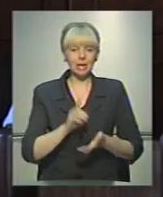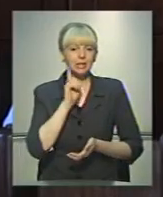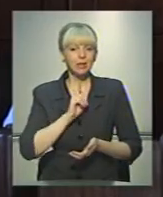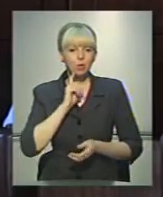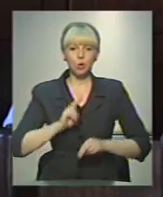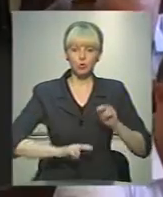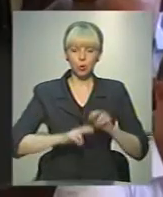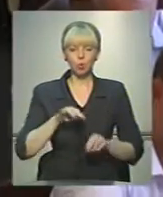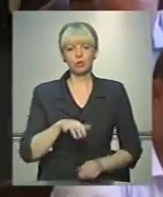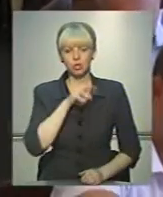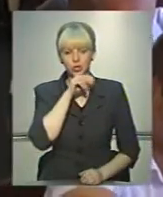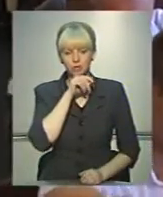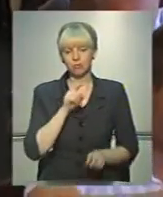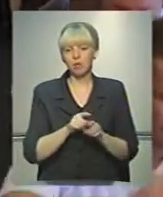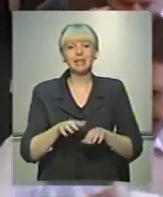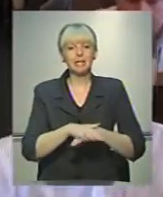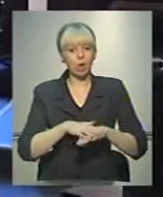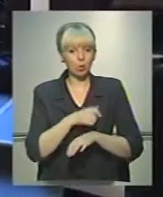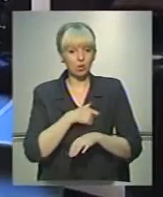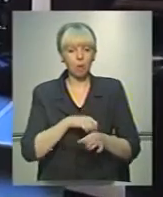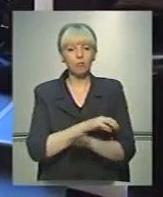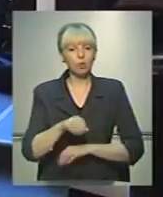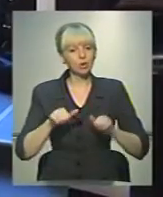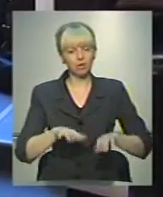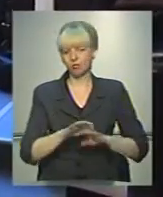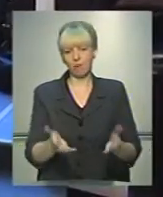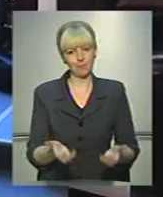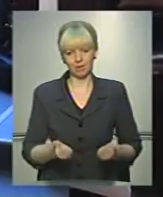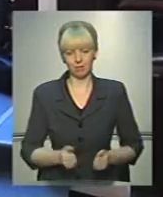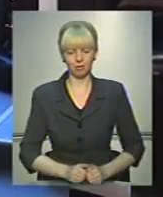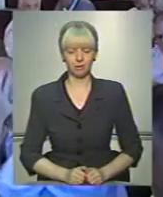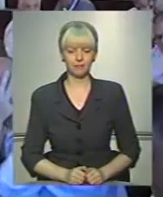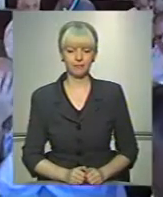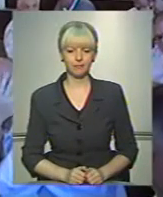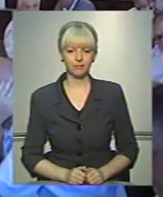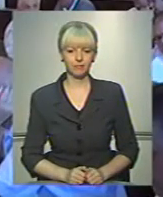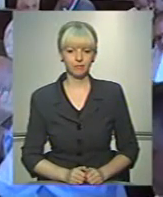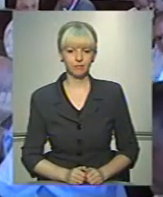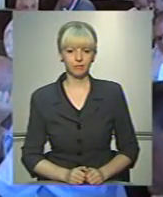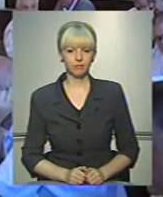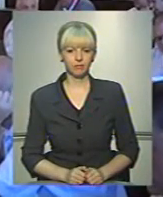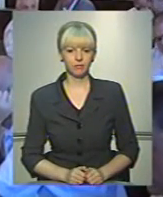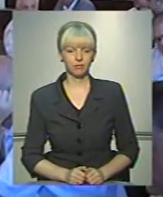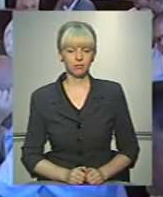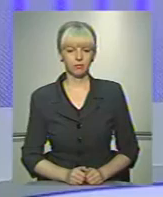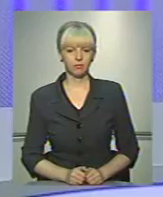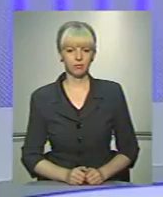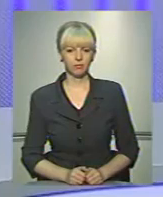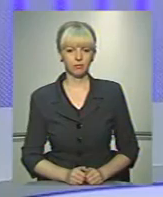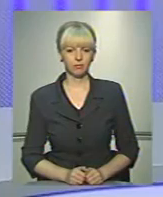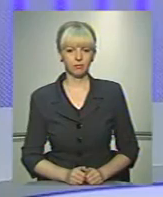тимчасових споруд у Чернівцях. Проте народні обранці проект рішення не підтримали. Олена Гунчак, Назар Волошенюк, телеканал «Буковина».